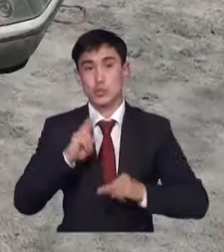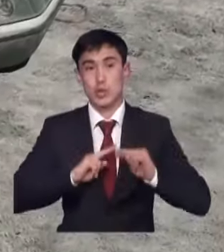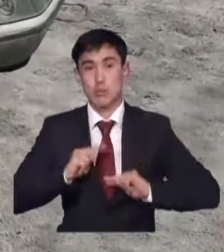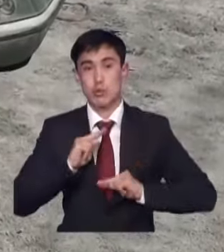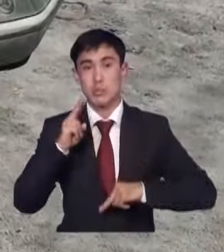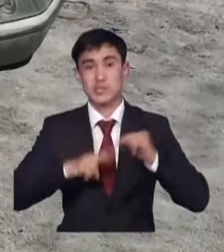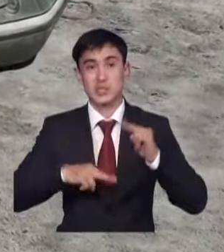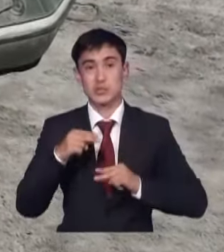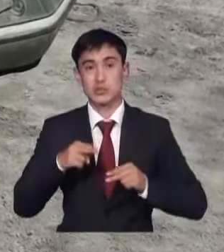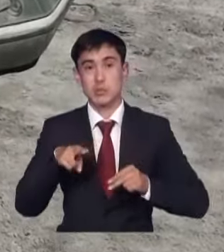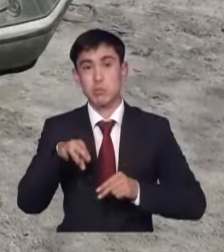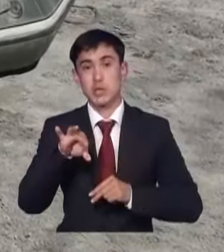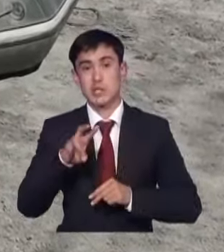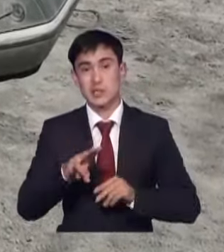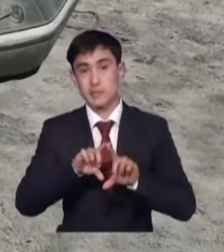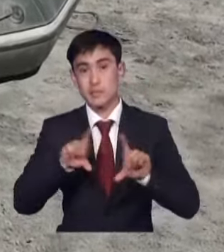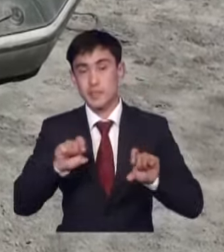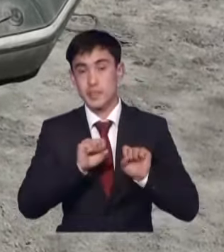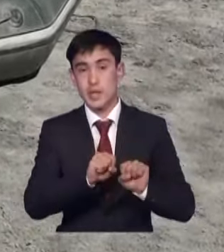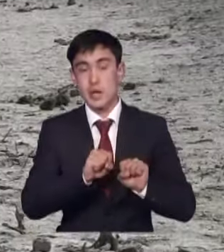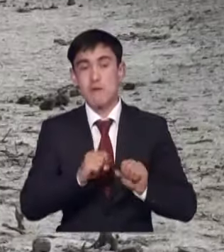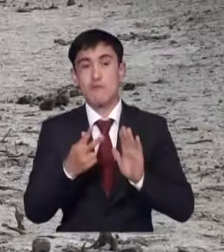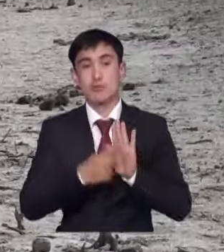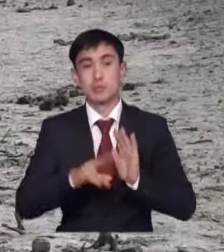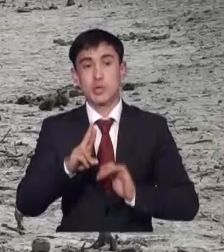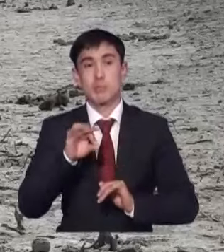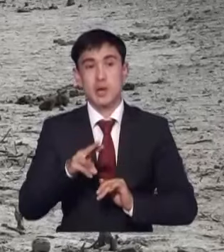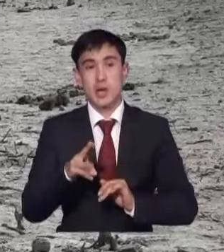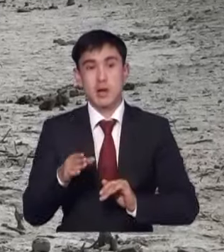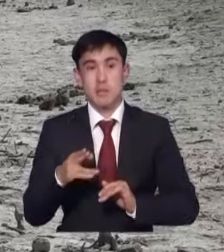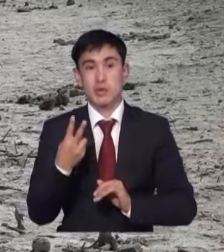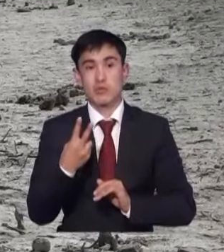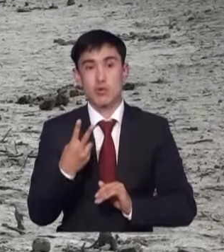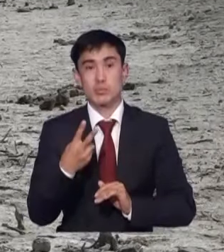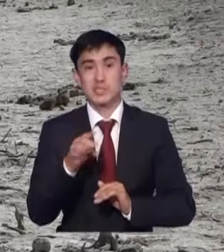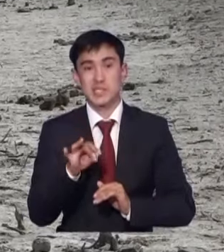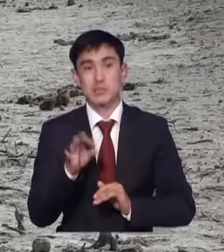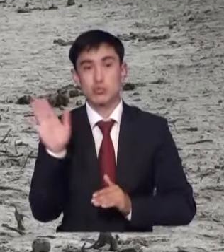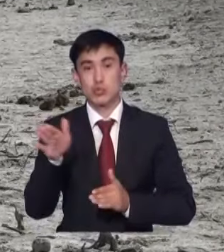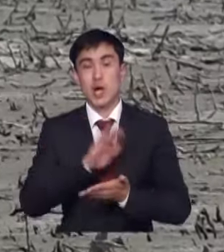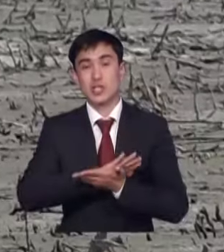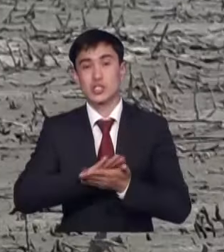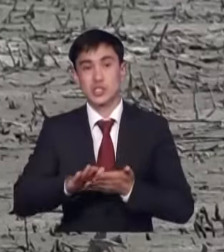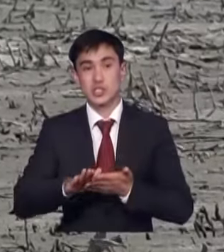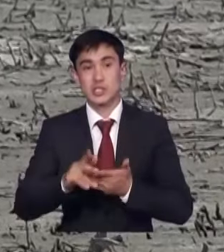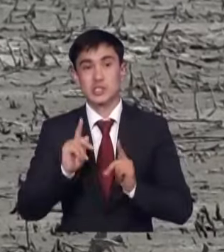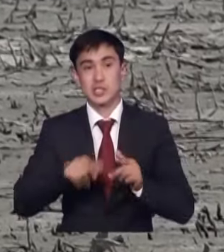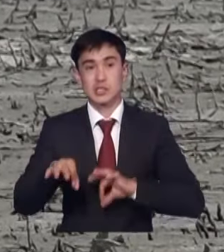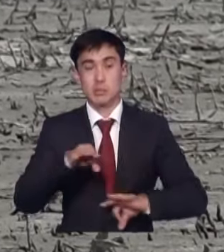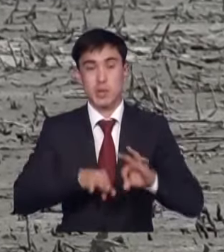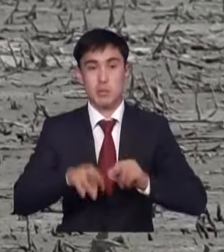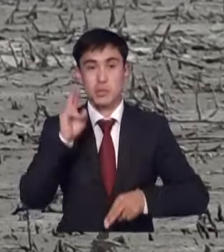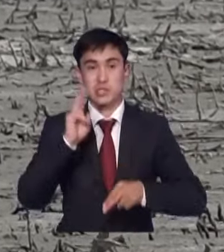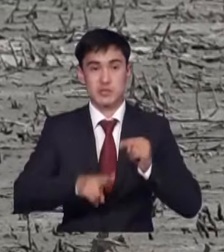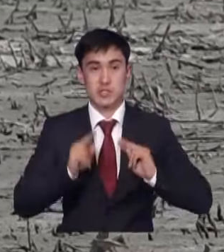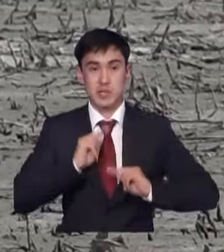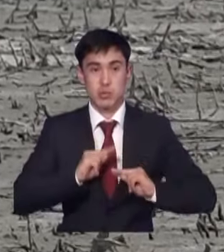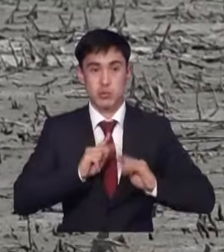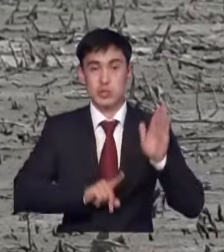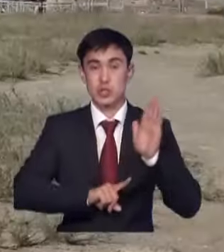по строительству плотины. Порядка 80 километров каналов по двум стержням будут очищены. Согласно проекту, по завершении